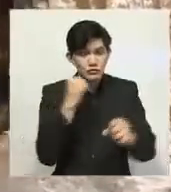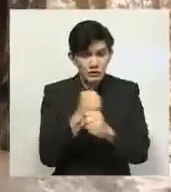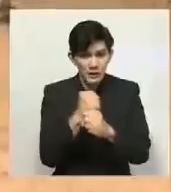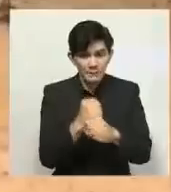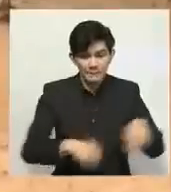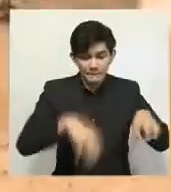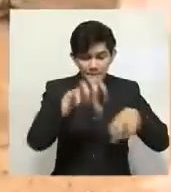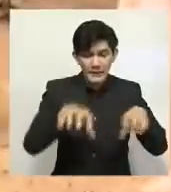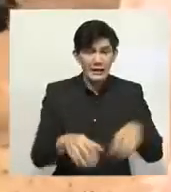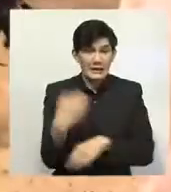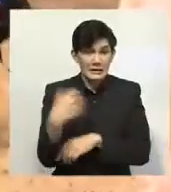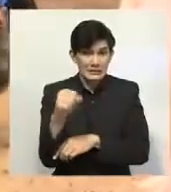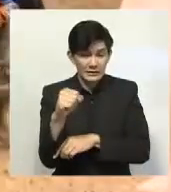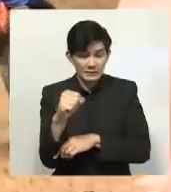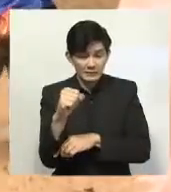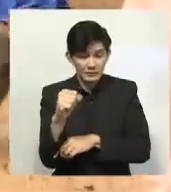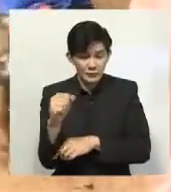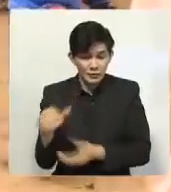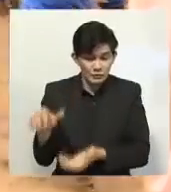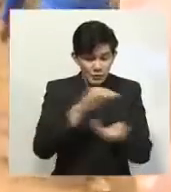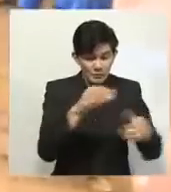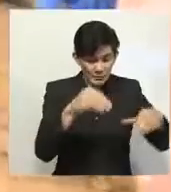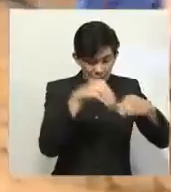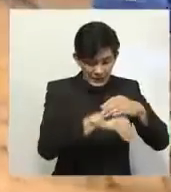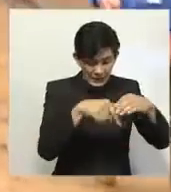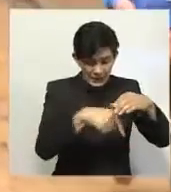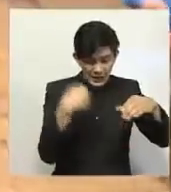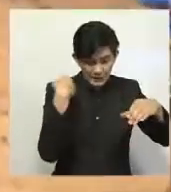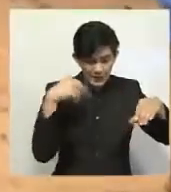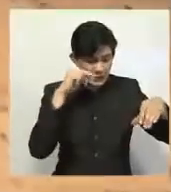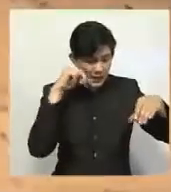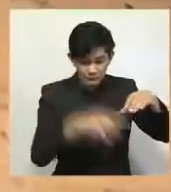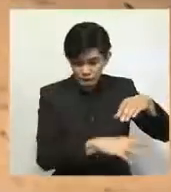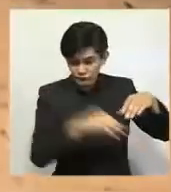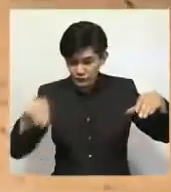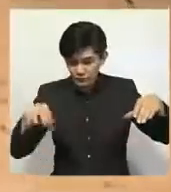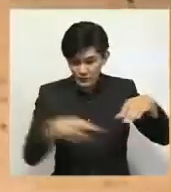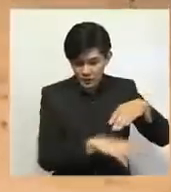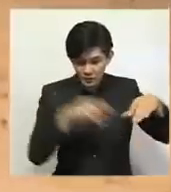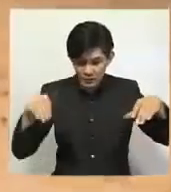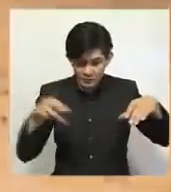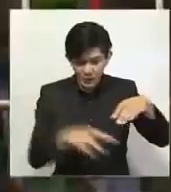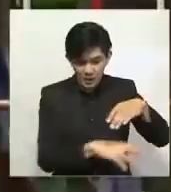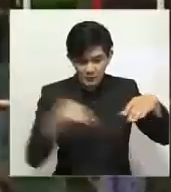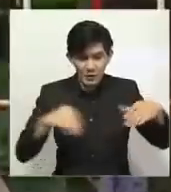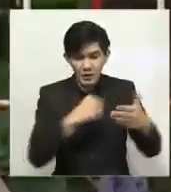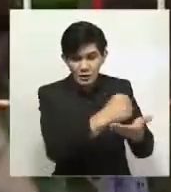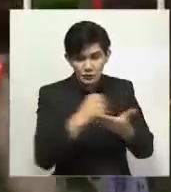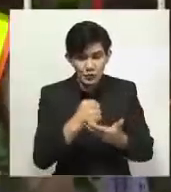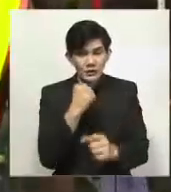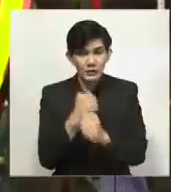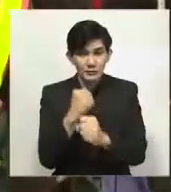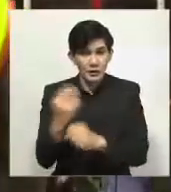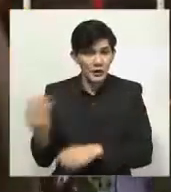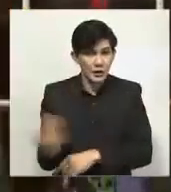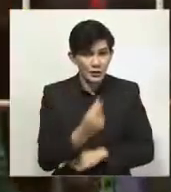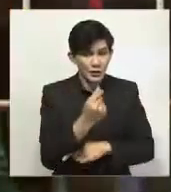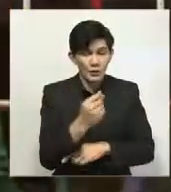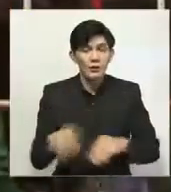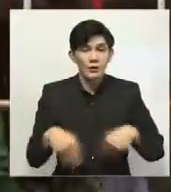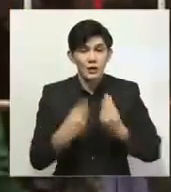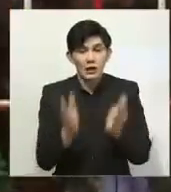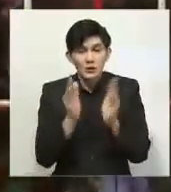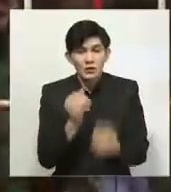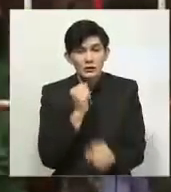ย10เครื่องเข้าไปด้านในเพื่อช่วยสูบน้ำออกมาจากถ้ำให้โดยเร็วที่สุดเพื่อให้การปฏิบัติงานของ